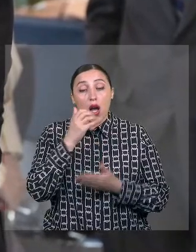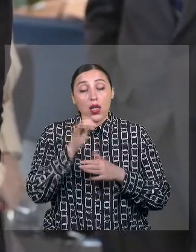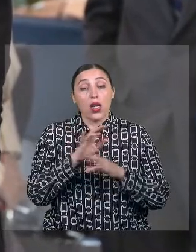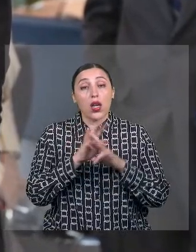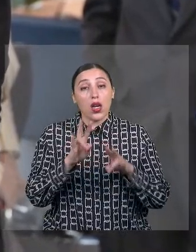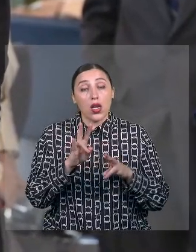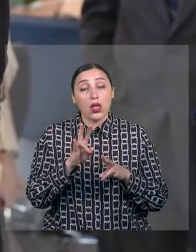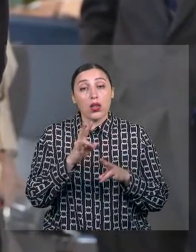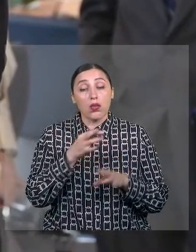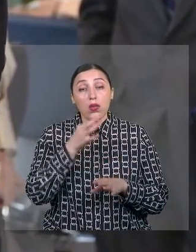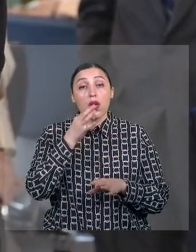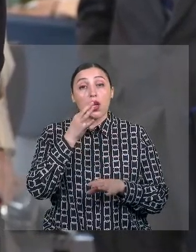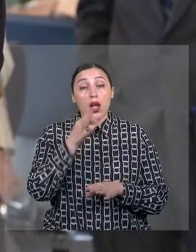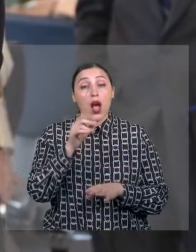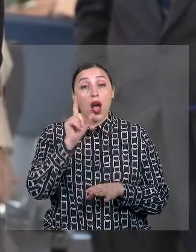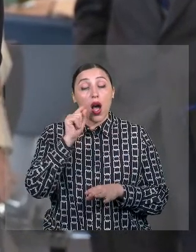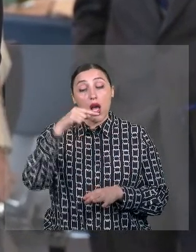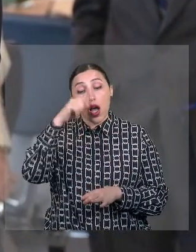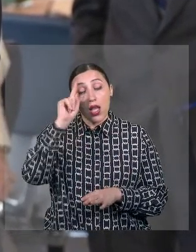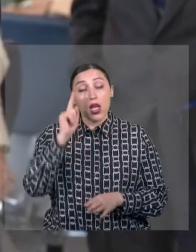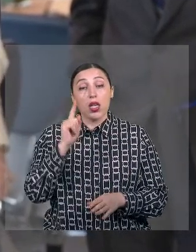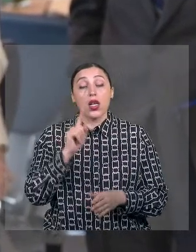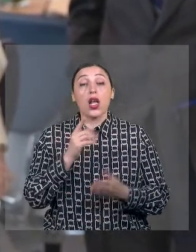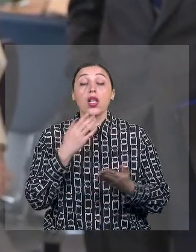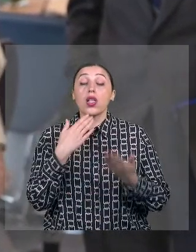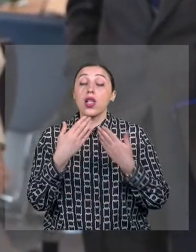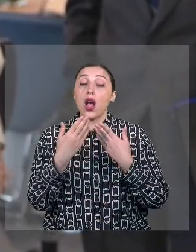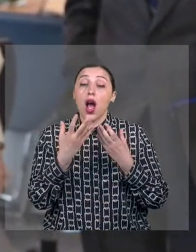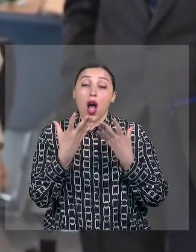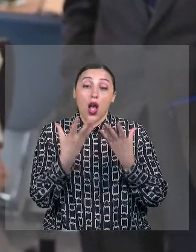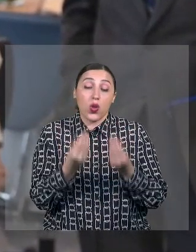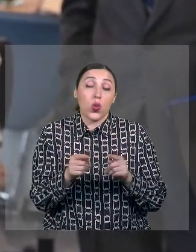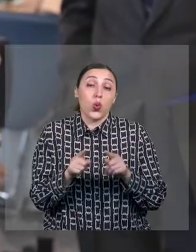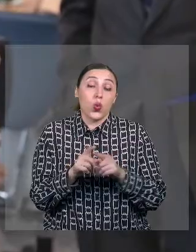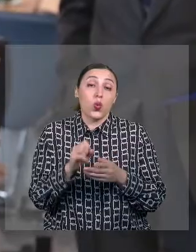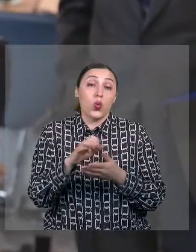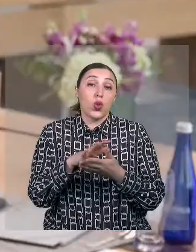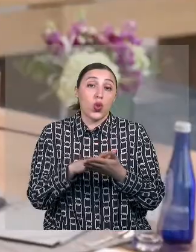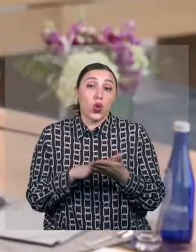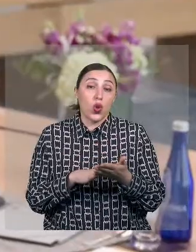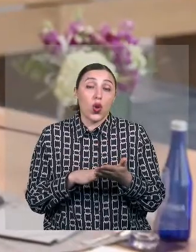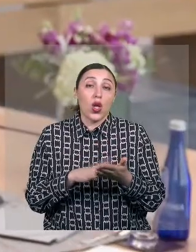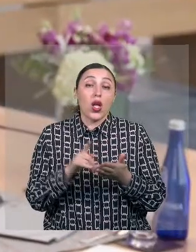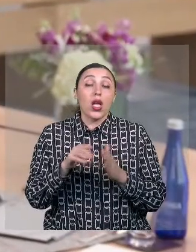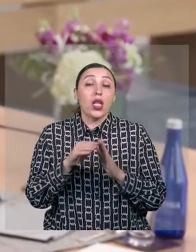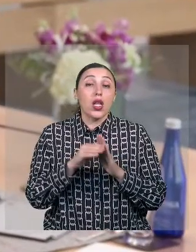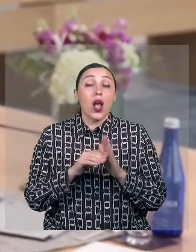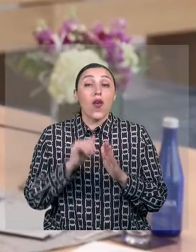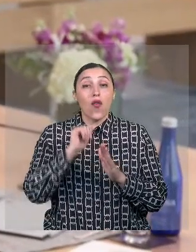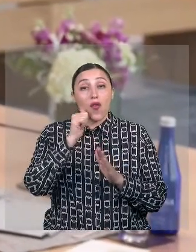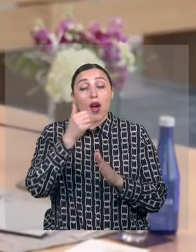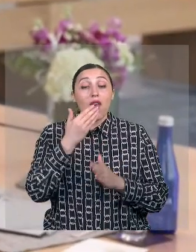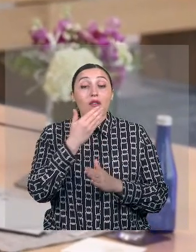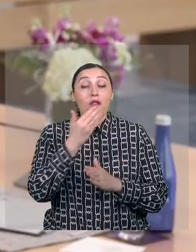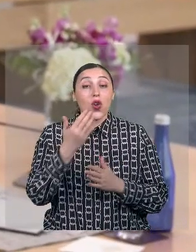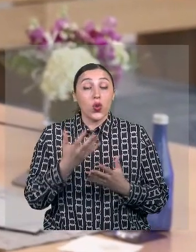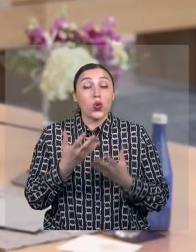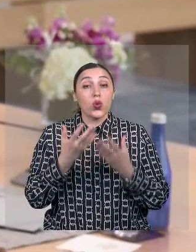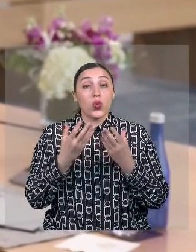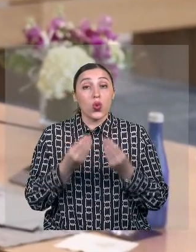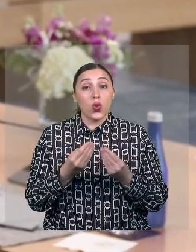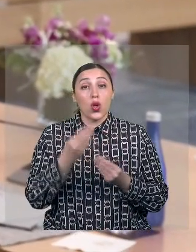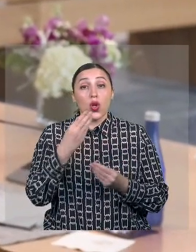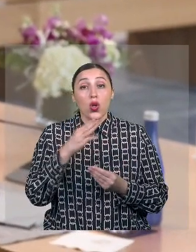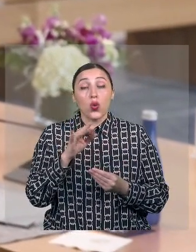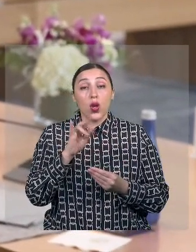արտգործնախարարությունից փոխանցեցին հայ-ադրբեջանական քննարկումներն այսօր էլ շարունակվում են։ Ըստ նախնական ծրագրի վաղը դրանց վերջին օրն է։ Ըստ